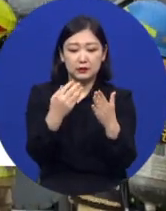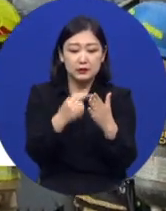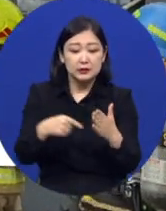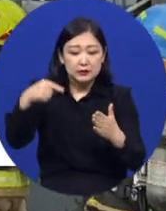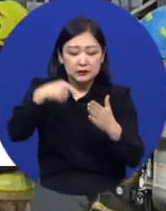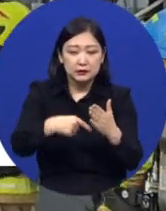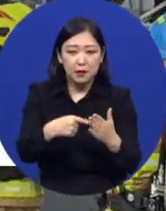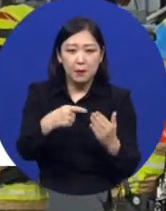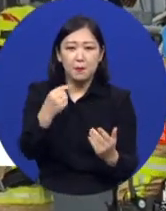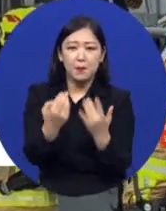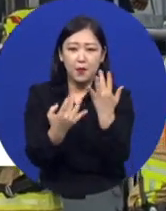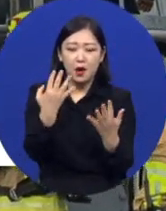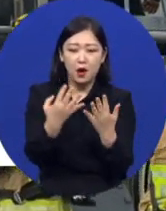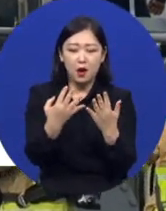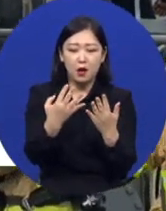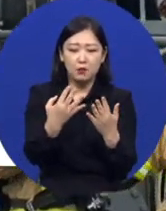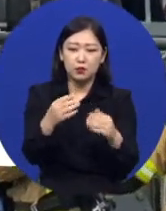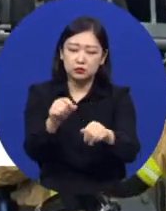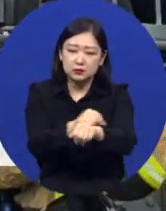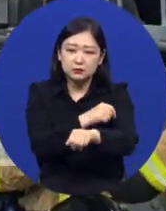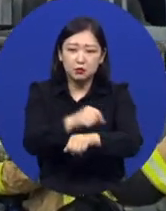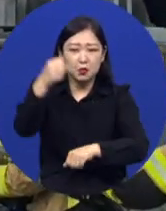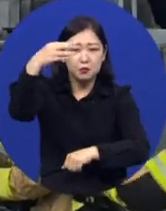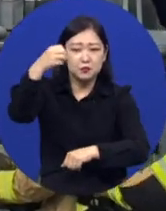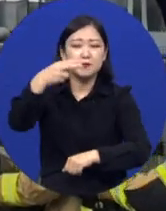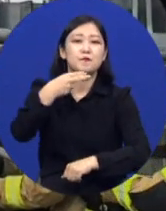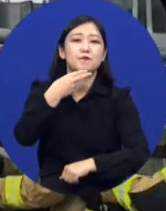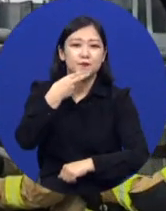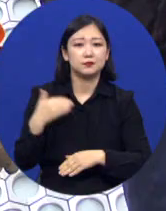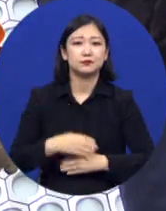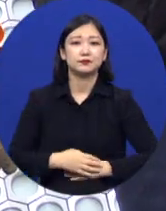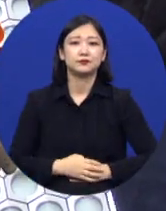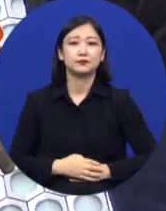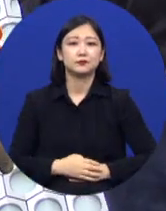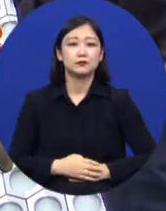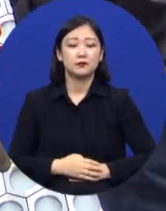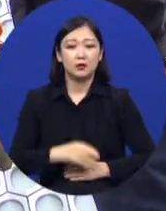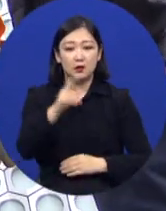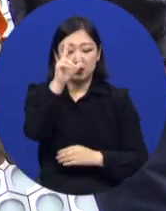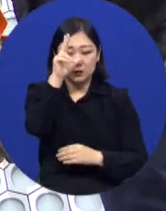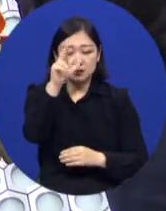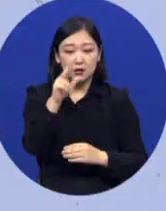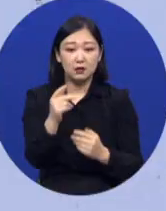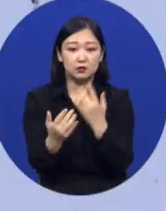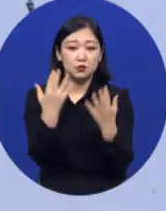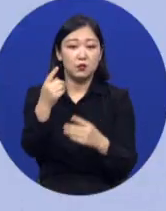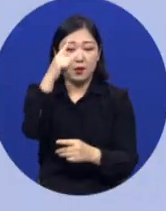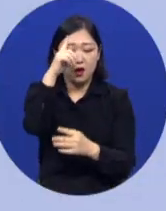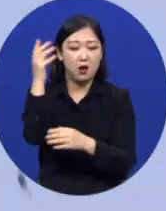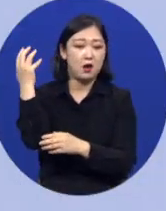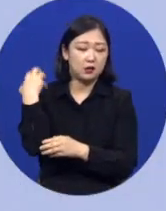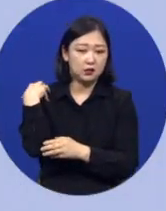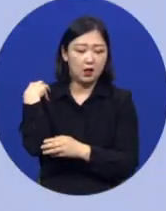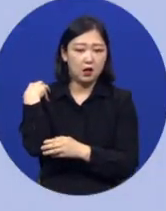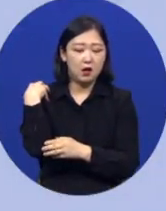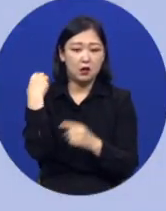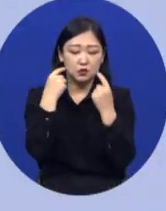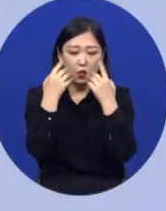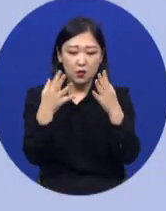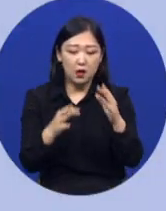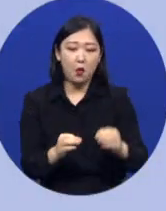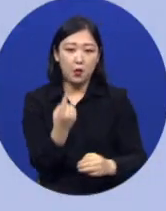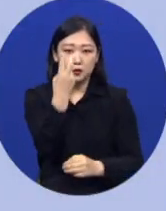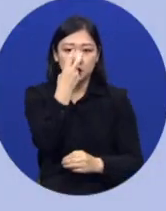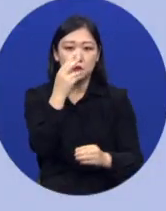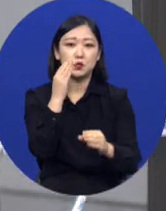화재가 발생해 별도의 경보는 울리지 않았다 고 밝혔습니다 경찰과 소방당국은 정확한 화재 원인을 밝히기 위해